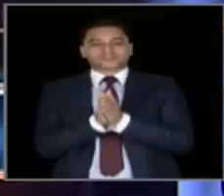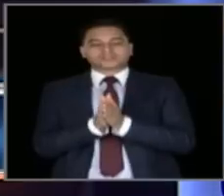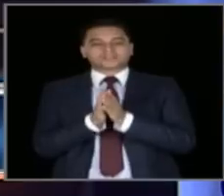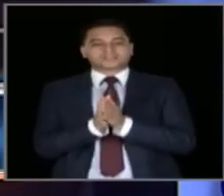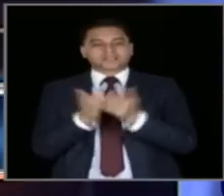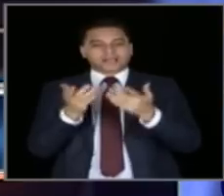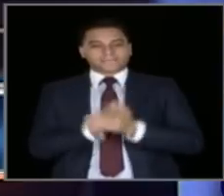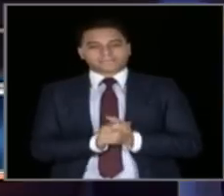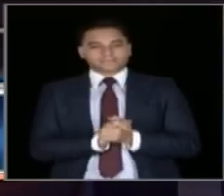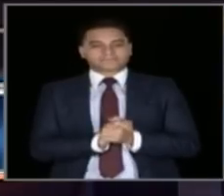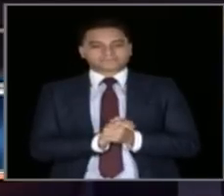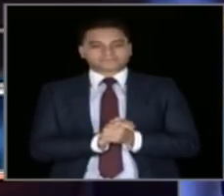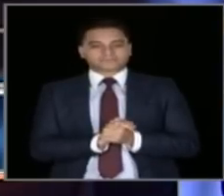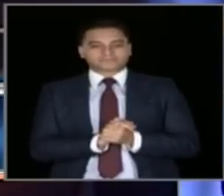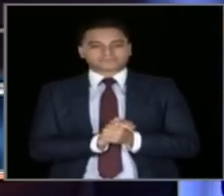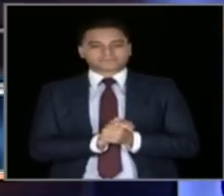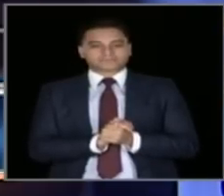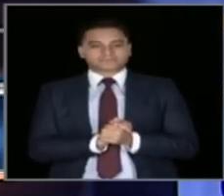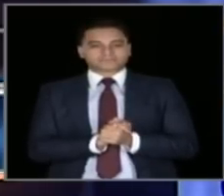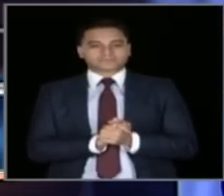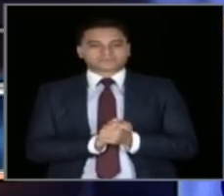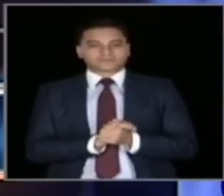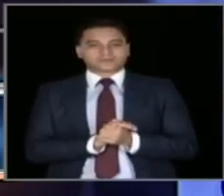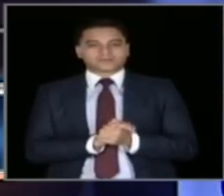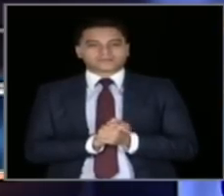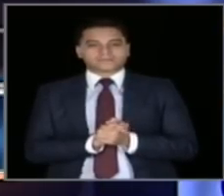زائد 12 يساوي كام؟